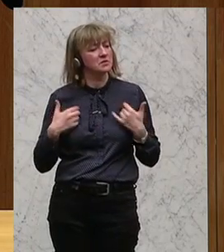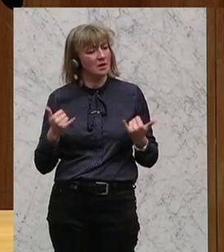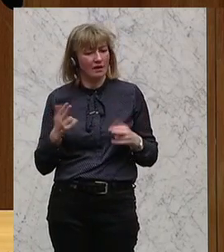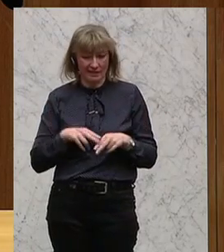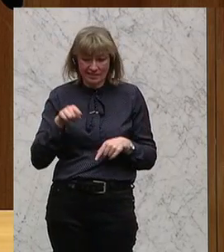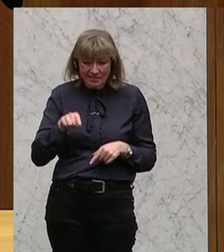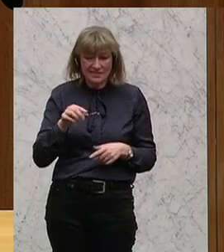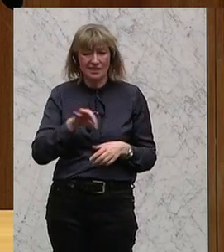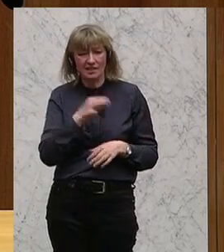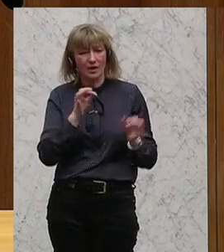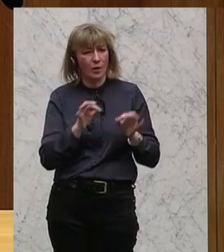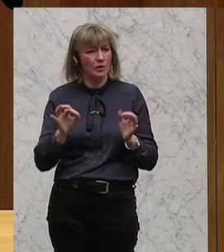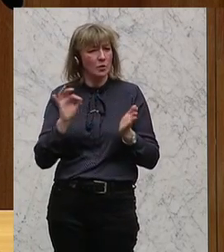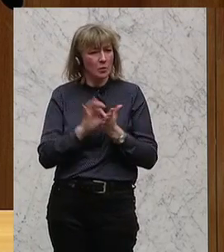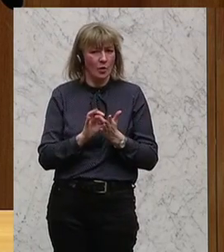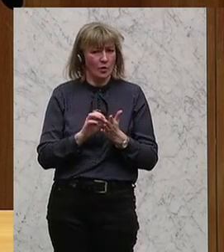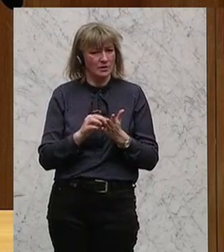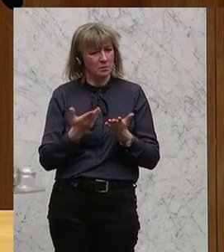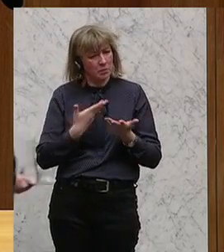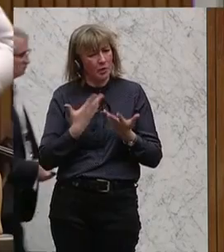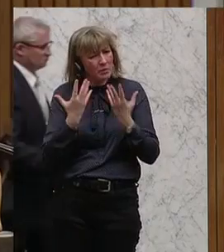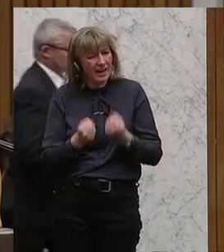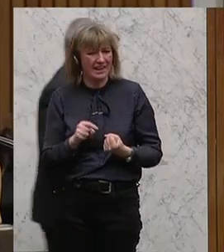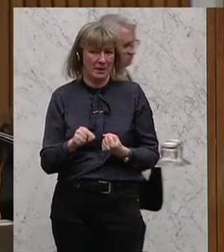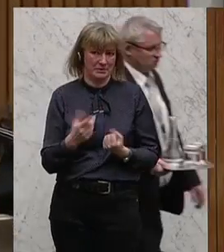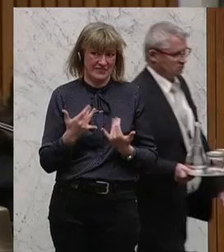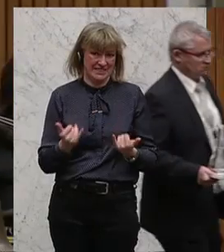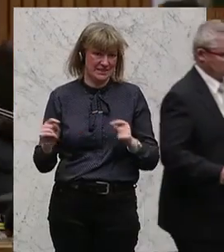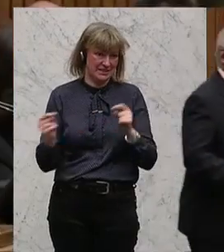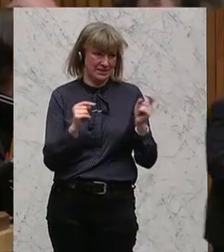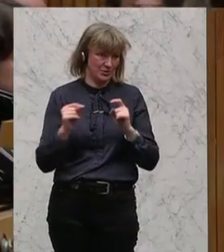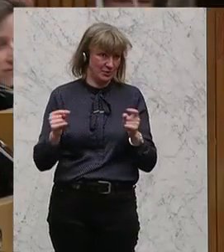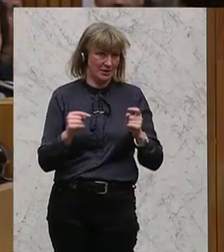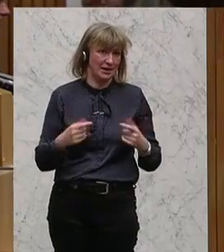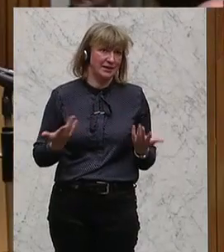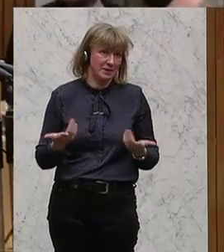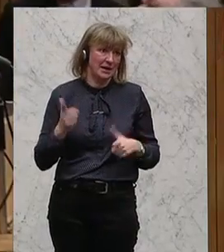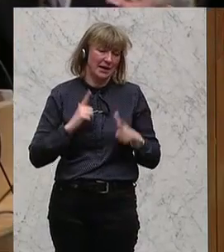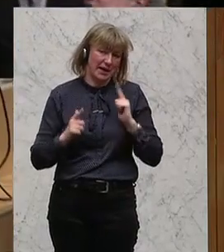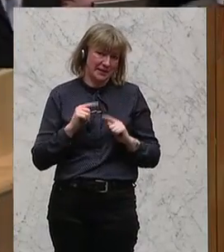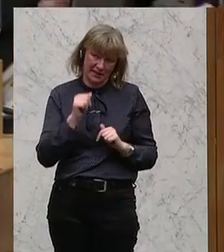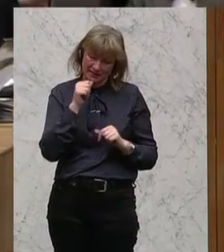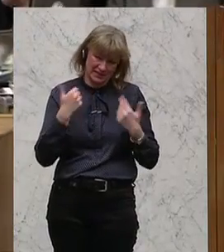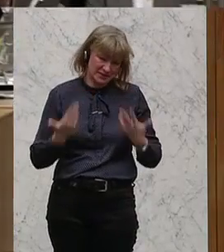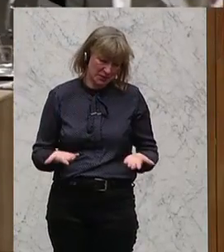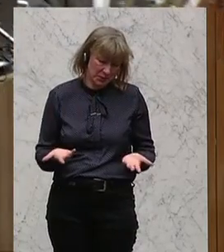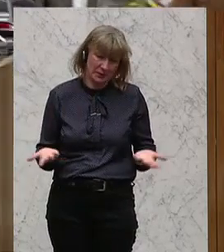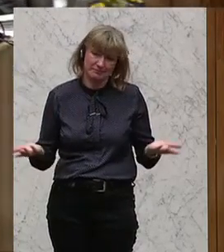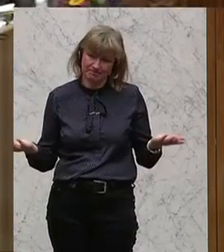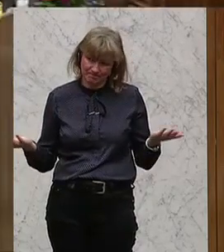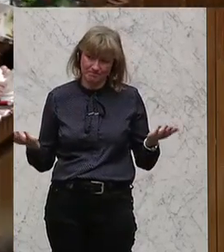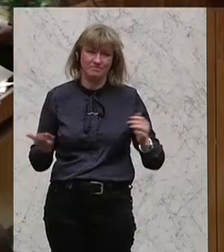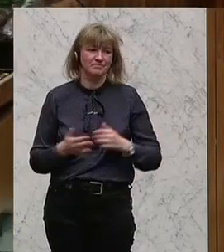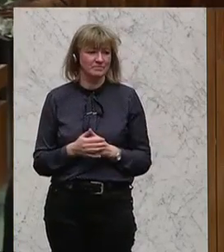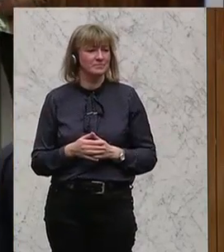diesem Tagesordnungspunkt zu diesem Ergebnis kommen würde, den wir jetzt diskutieren. Leider ist das nicht der Fall. Und ich möchte jetzt mit einer